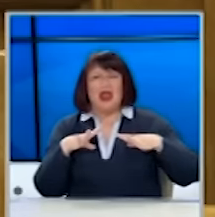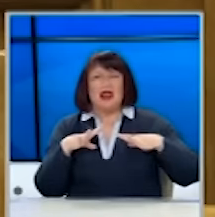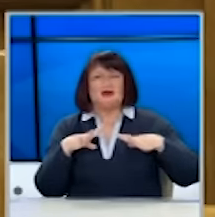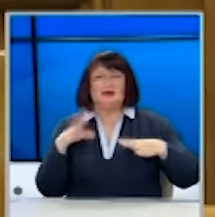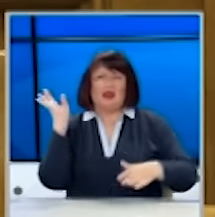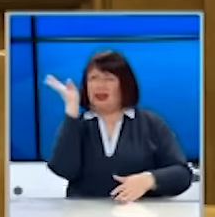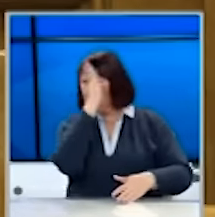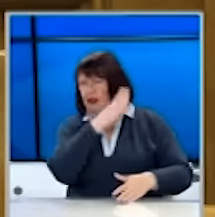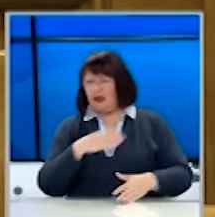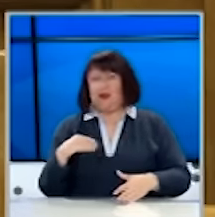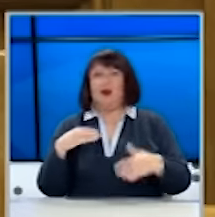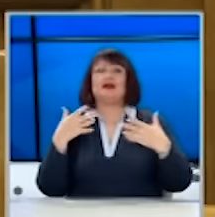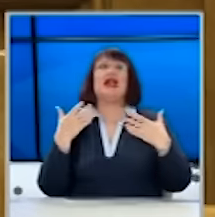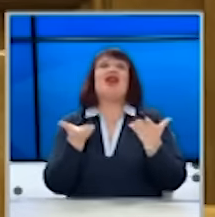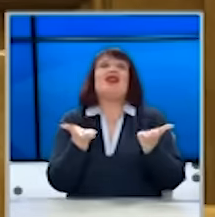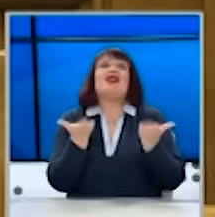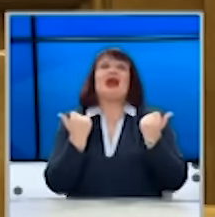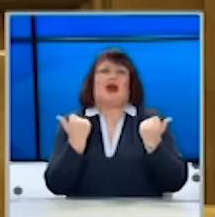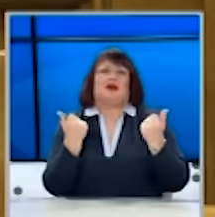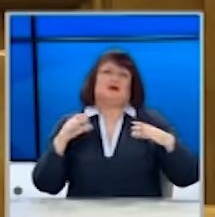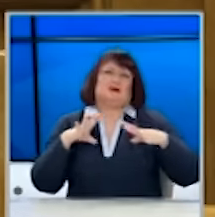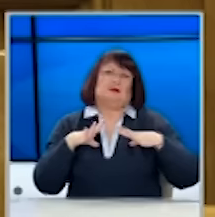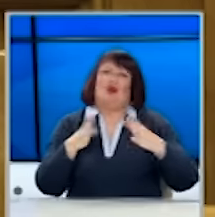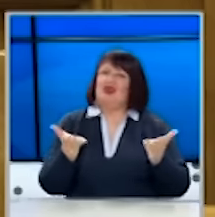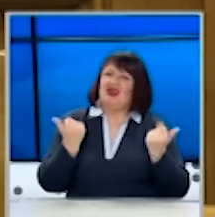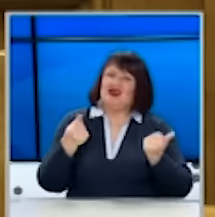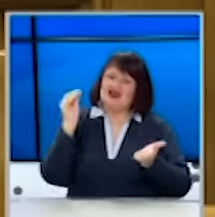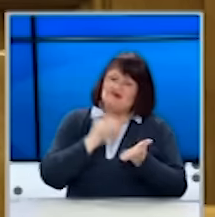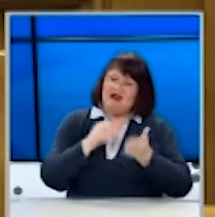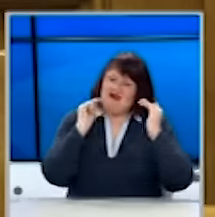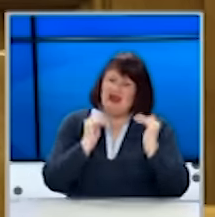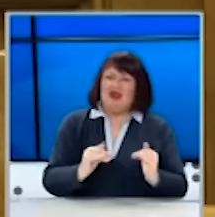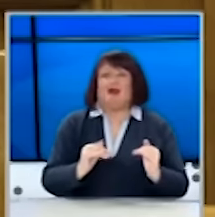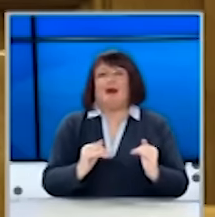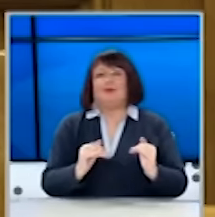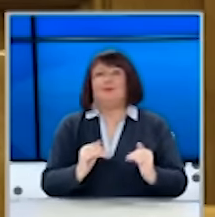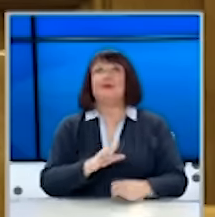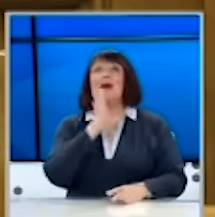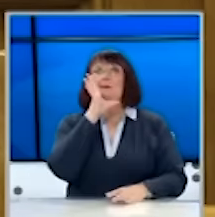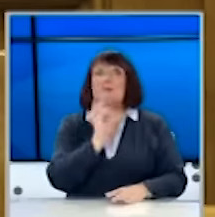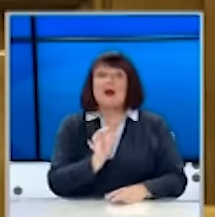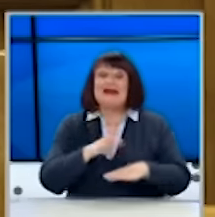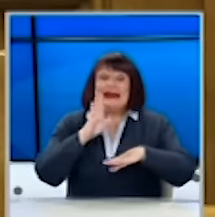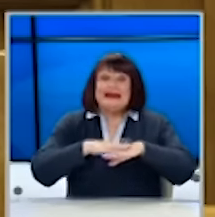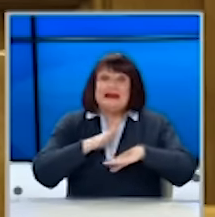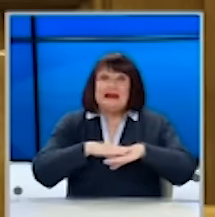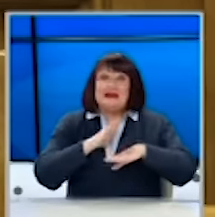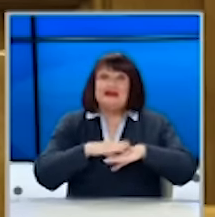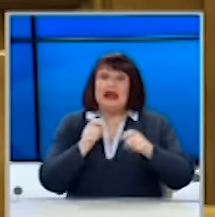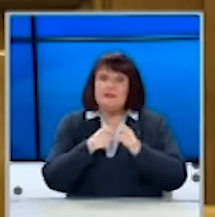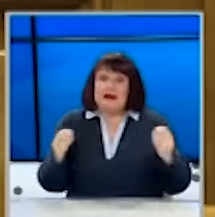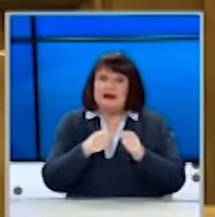γύμνια του κρατικού μηχανισμού για μια ακόμα χρονιά όσον αφορά τα πραγματικά και ουσιαστικά